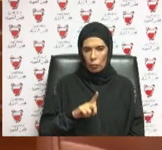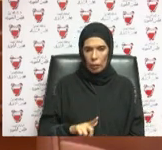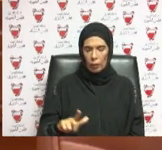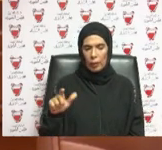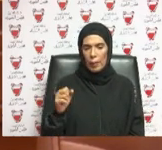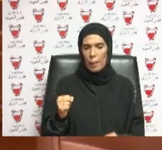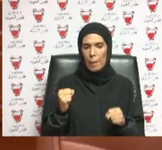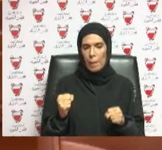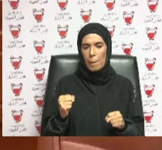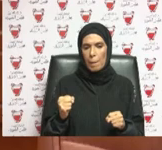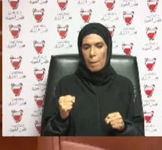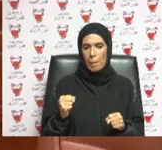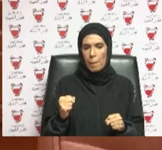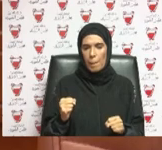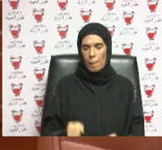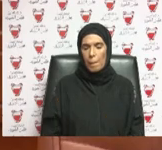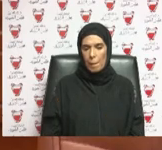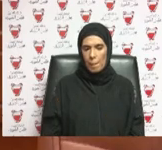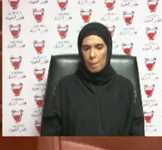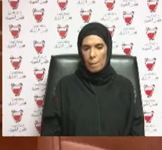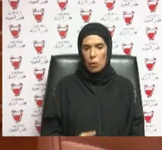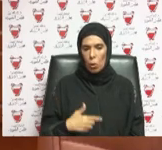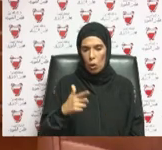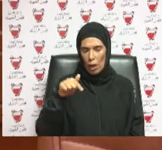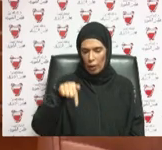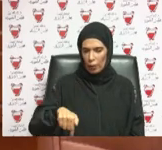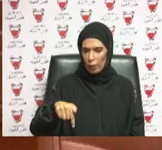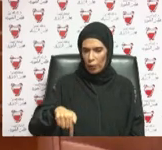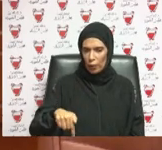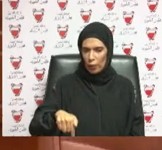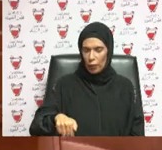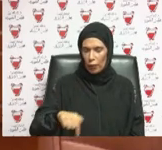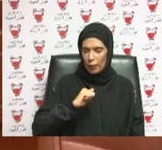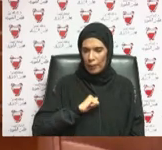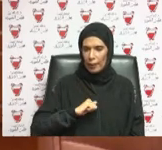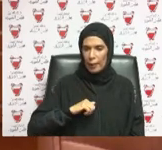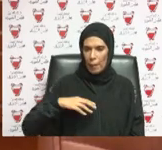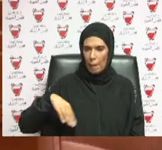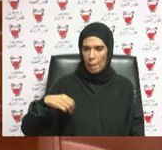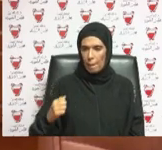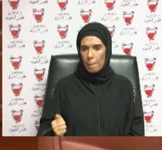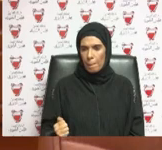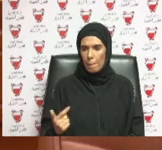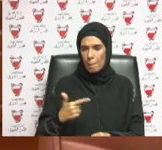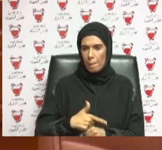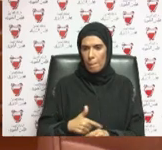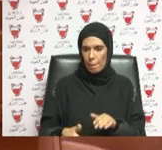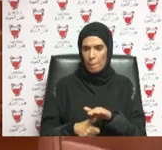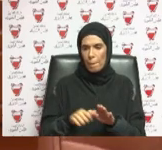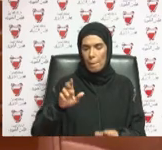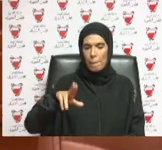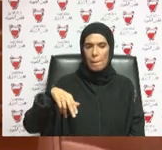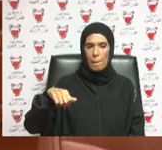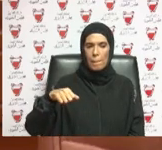الأقوى، فعزاؤنا في مجيء صاحب السمو الملكي ولي العهد ليكون خير خلف لخير سلف،